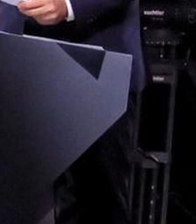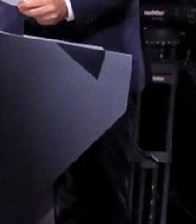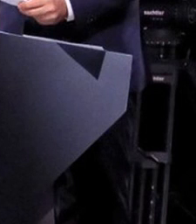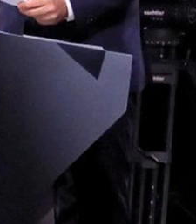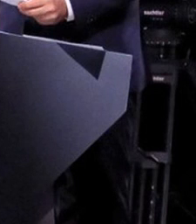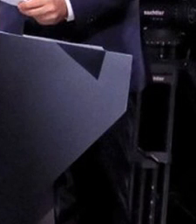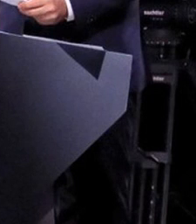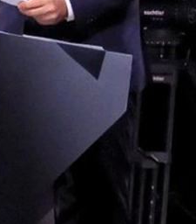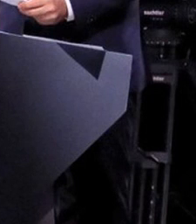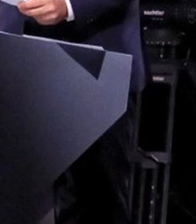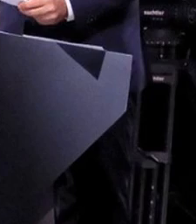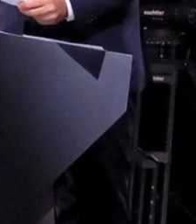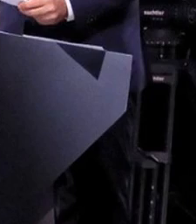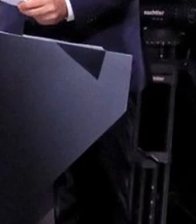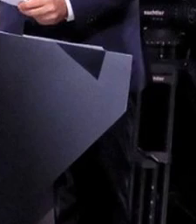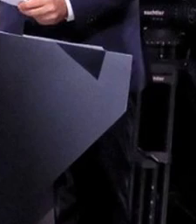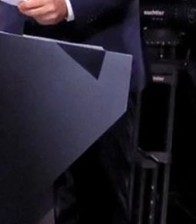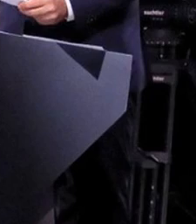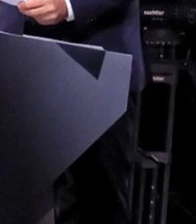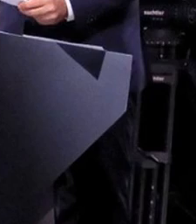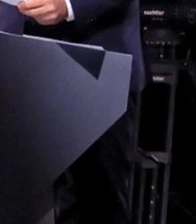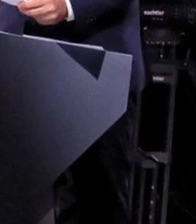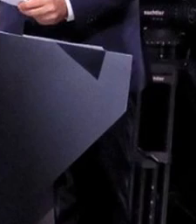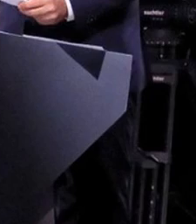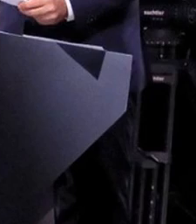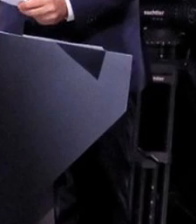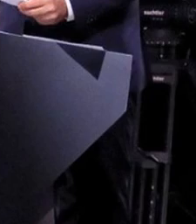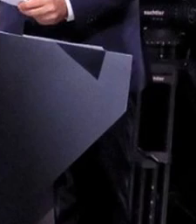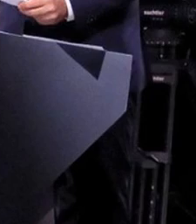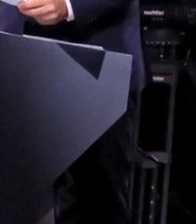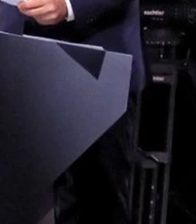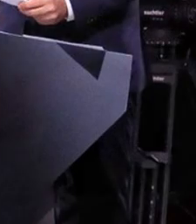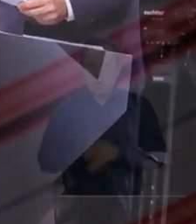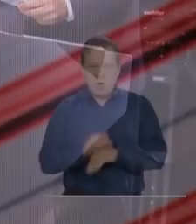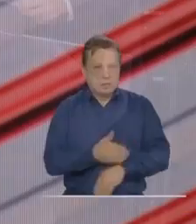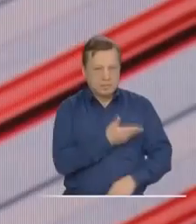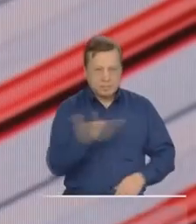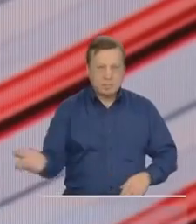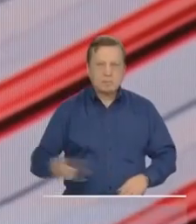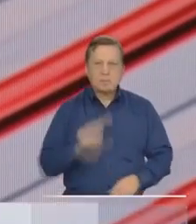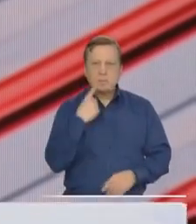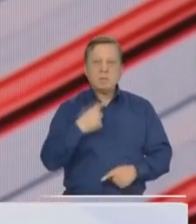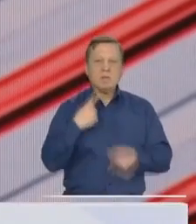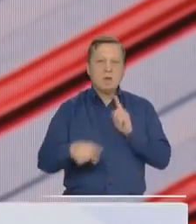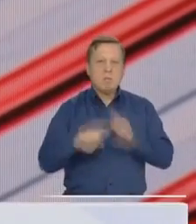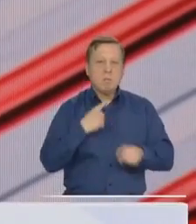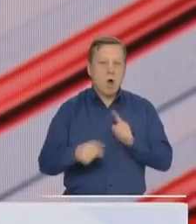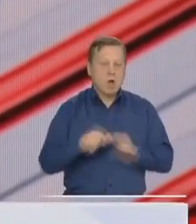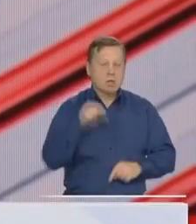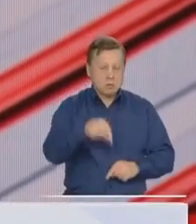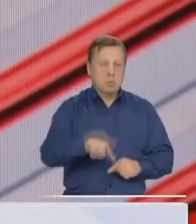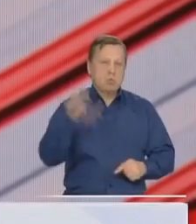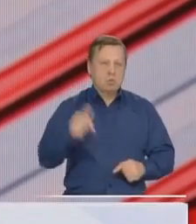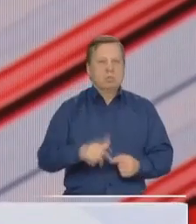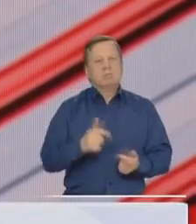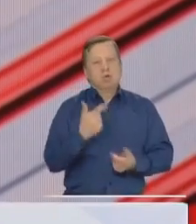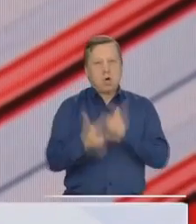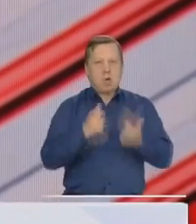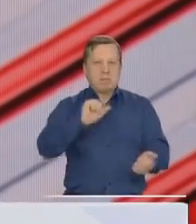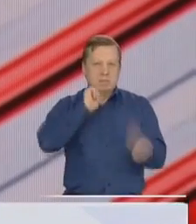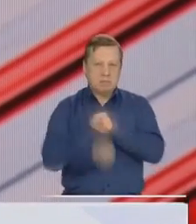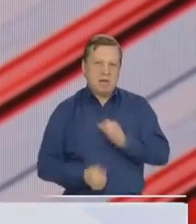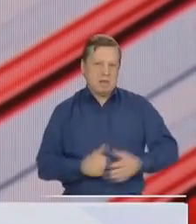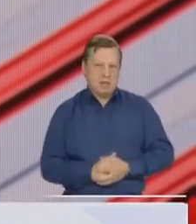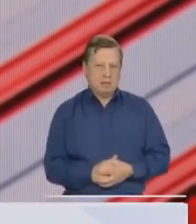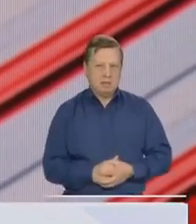jedynie robert biedroń jako prezydent polski podpisał taka ustawę o polityce się dla zmiany w polityce trzeba mieć